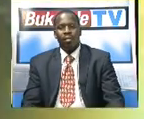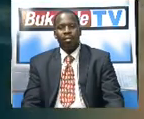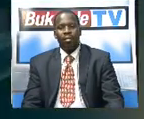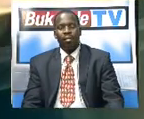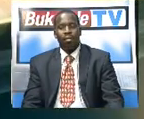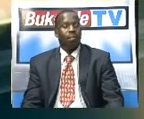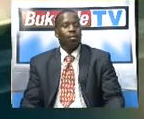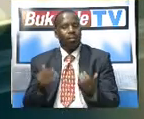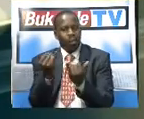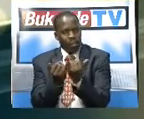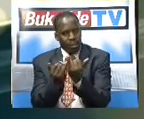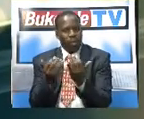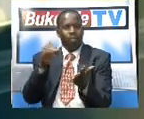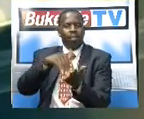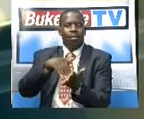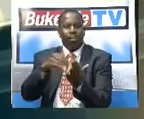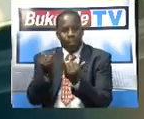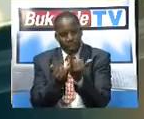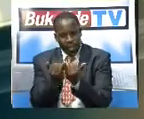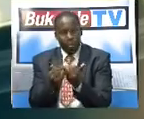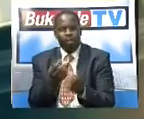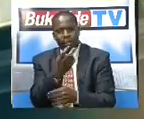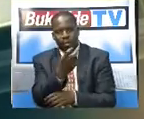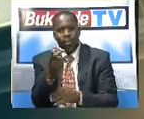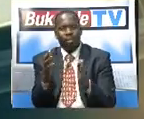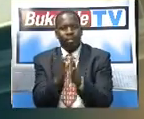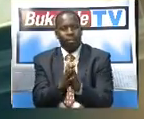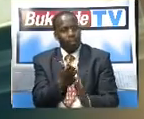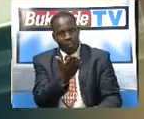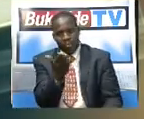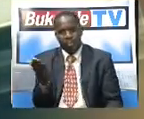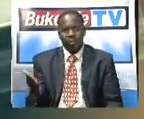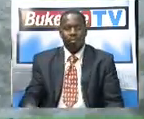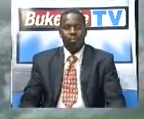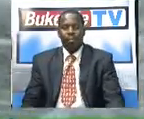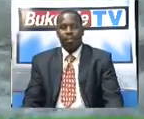Buli lwa mukaaga mu Agataliiko Nfuufu tulambule fenna.